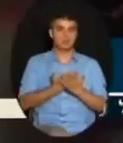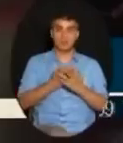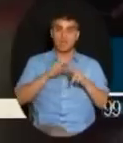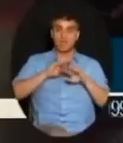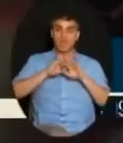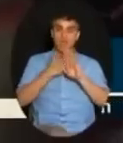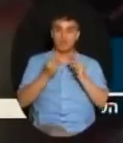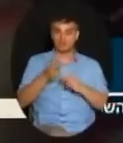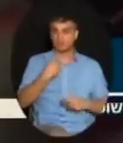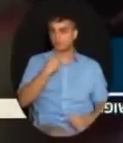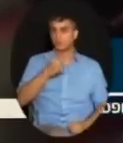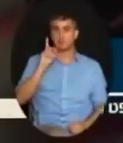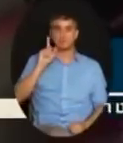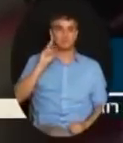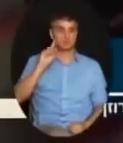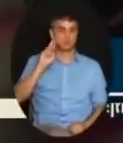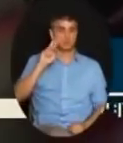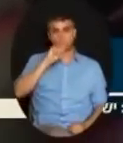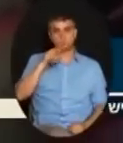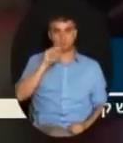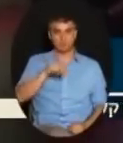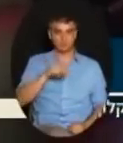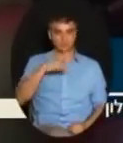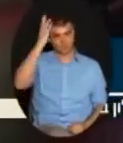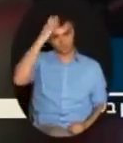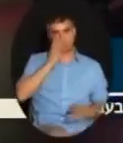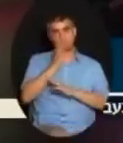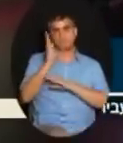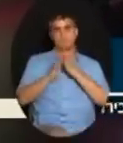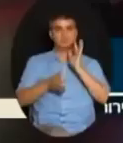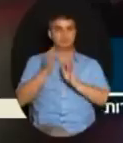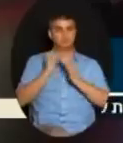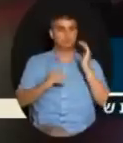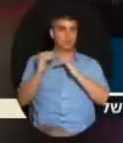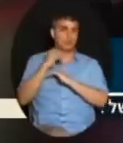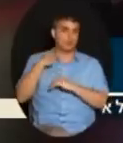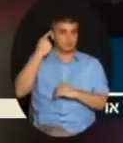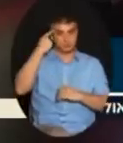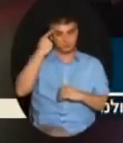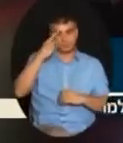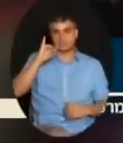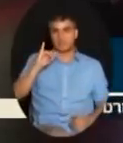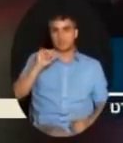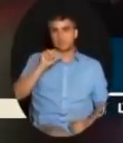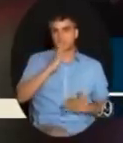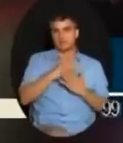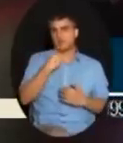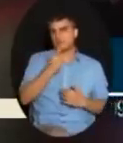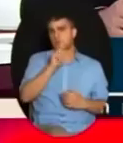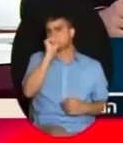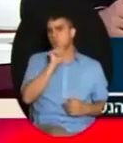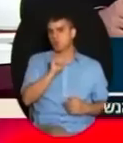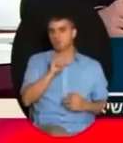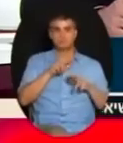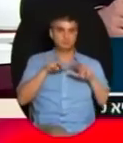אחרי כל הדברים האלה שאומר דוד רוזן, הרי אולמרט יפנה לבית המשפט העליון, ונדמה לי שירון אברהם כבר רמז לכך שמאוד יכול